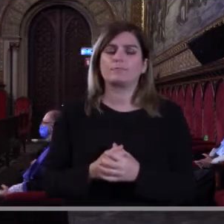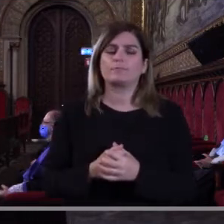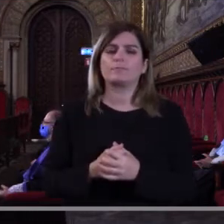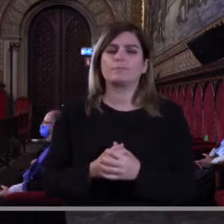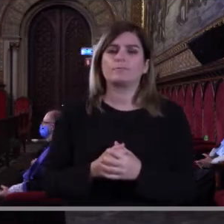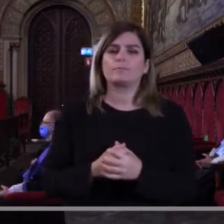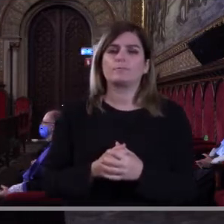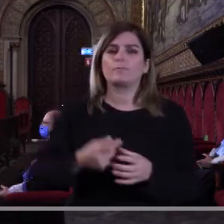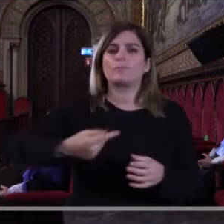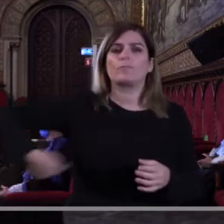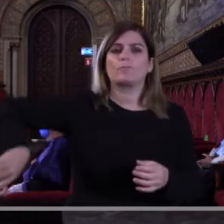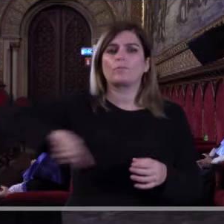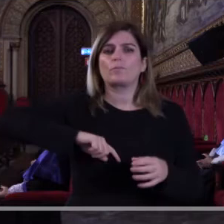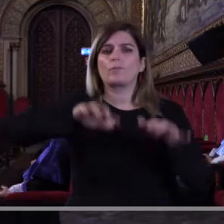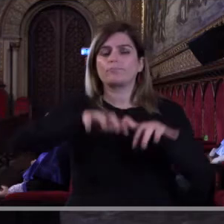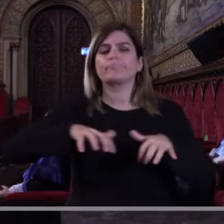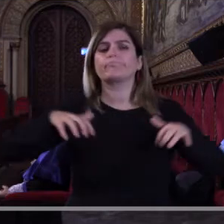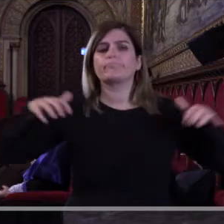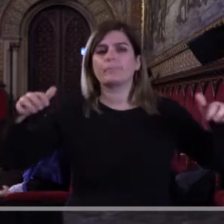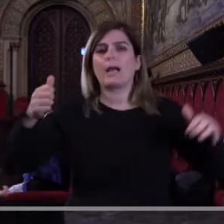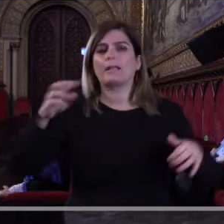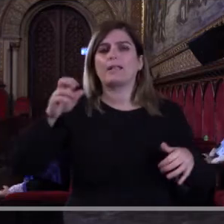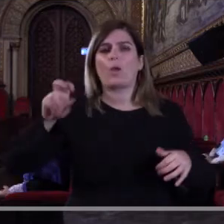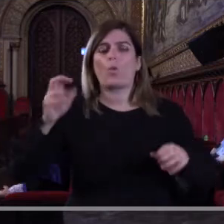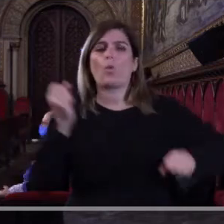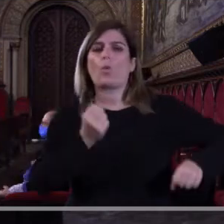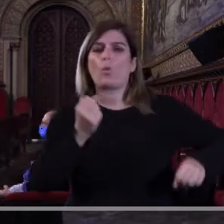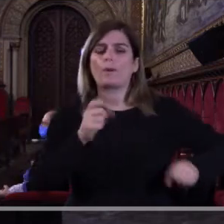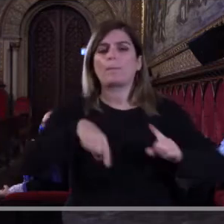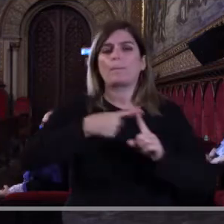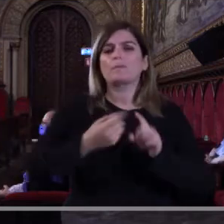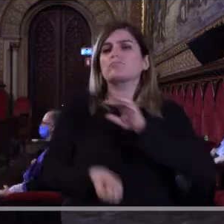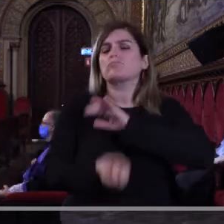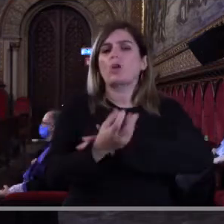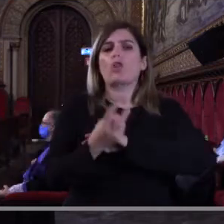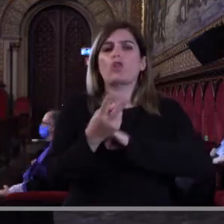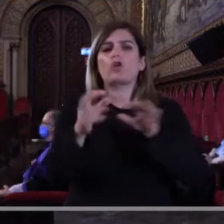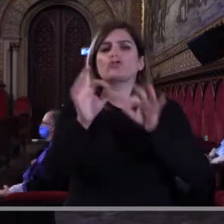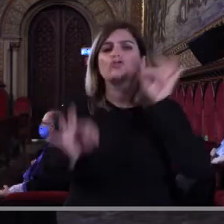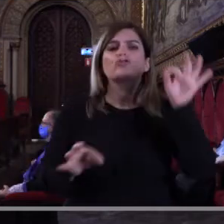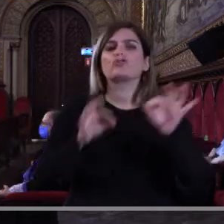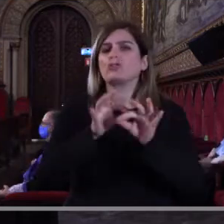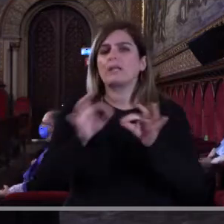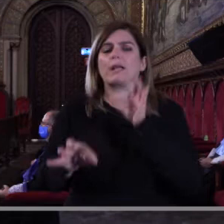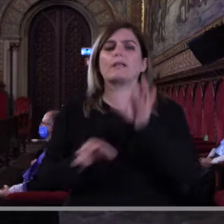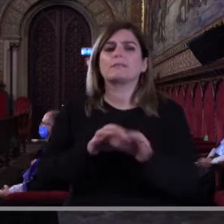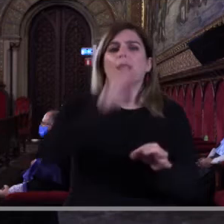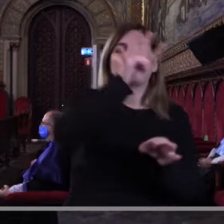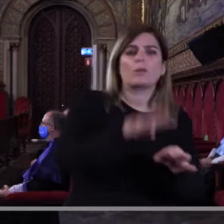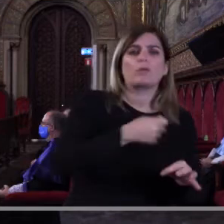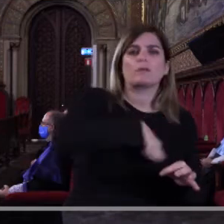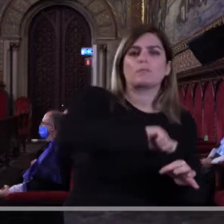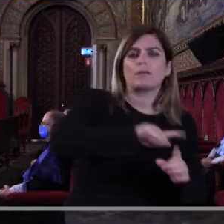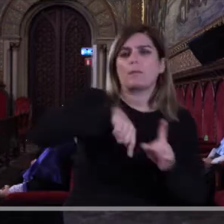Actuacions com la creació de l'Ateneu UB, així com la programació de dos cicles de debats UB, Catalunya i Espanya i